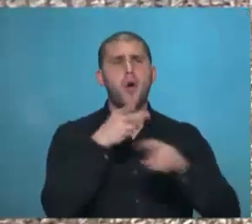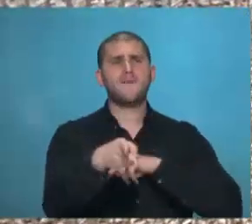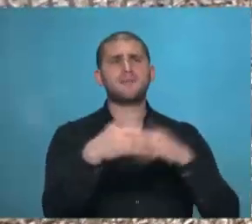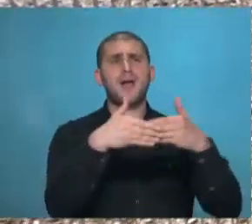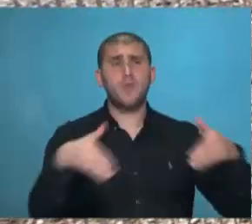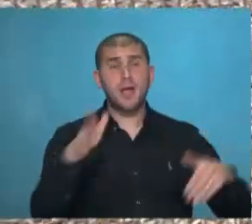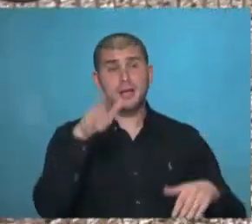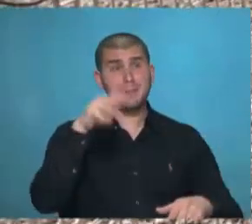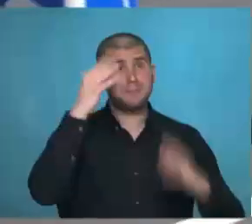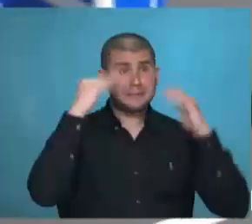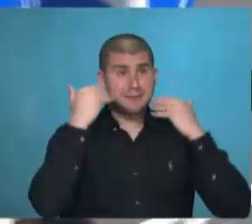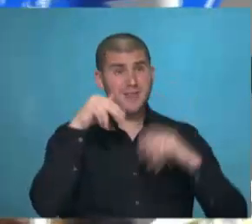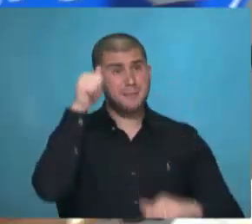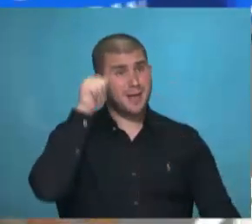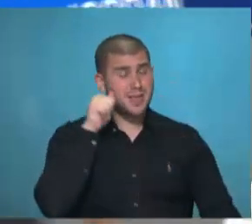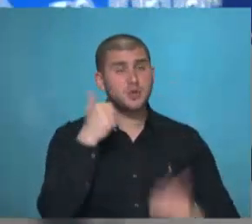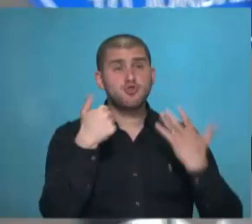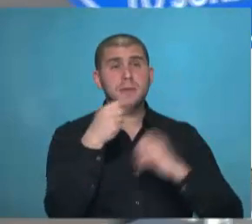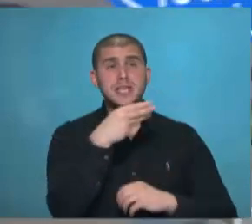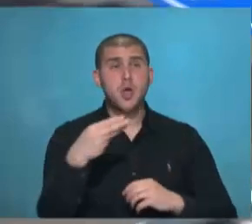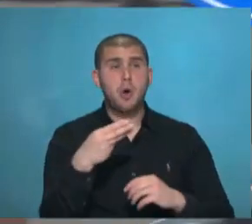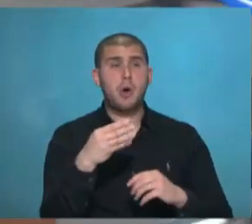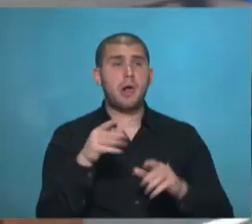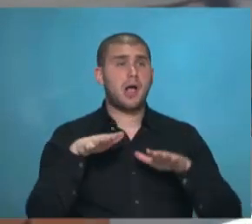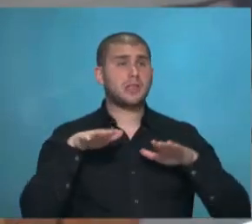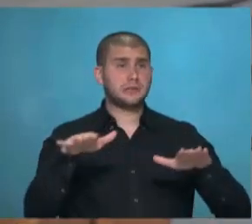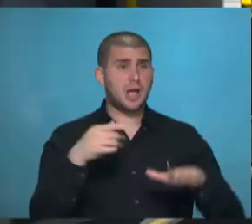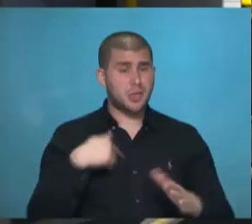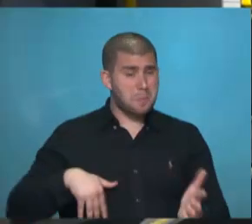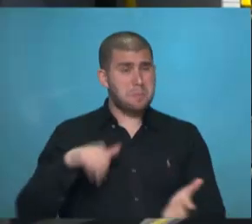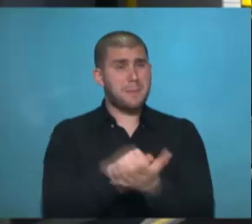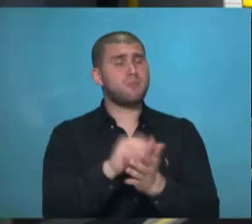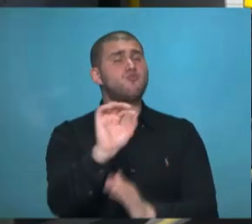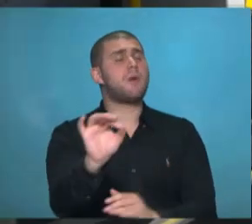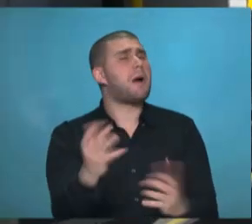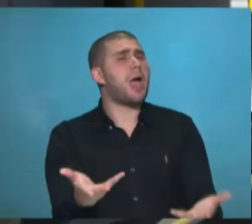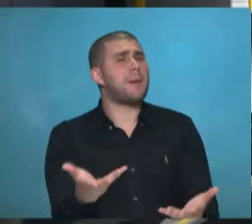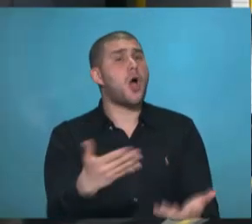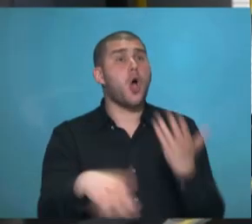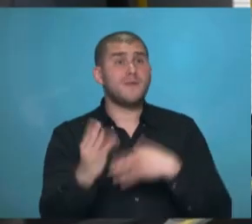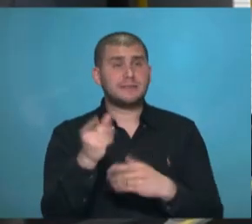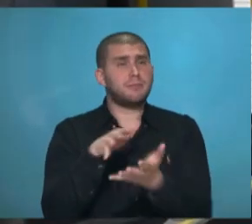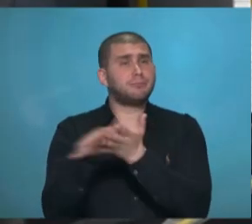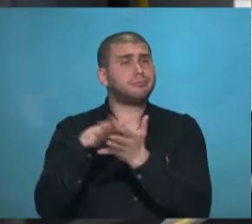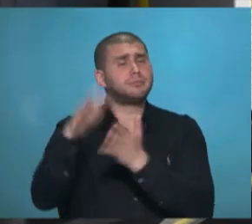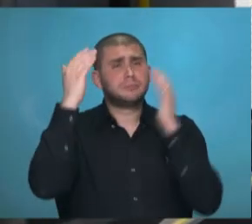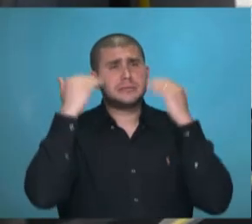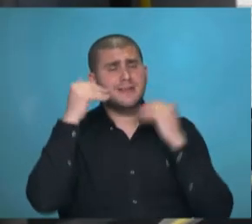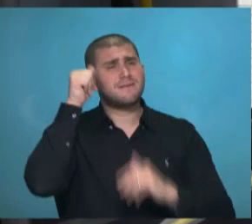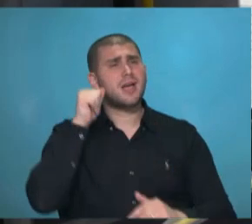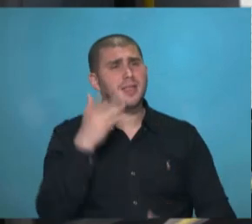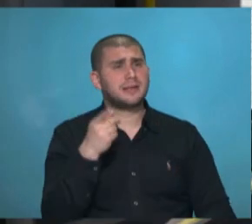גם למצרים וגם לירדן, 60 יורו לכרטיס, אנחנו מממנים. רוב הכספים שלהם מוציאים למצרים ולירדן.